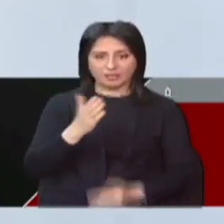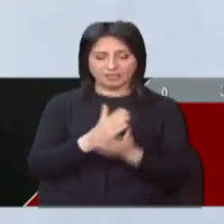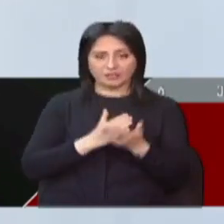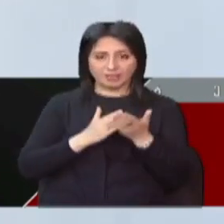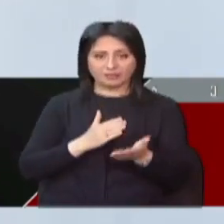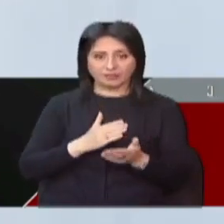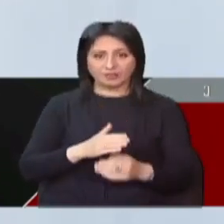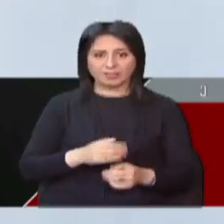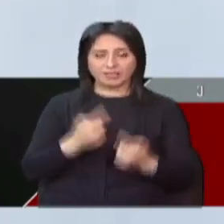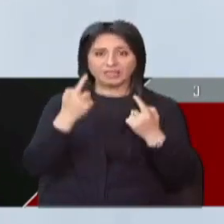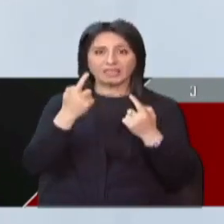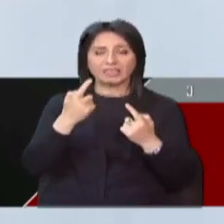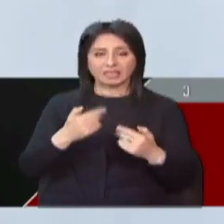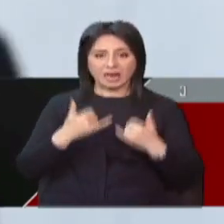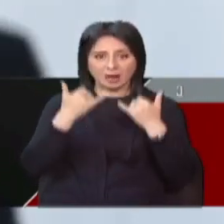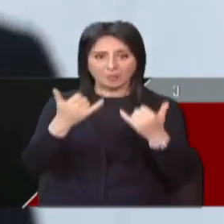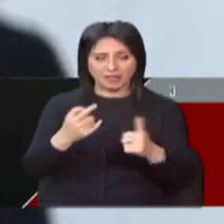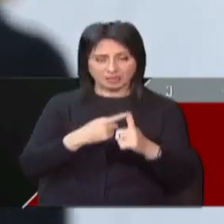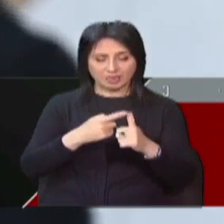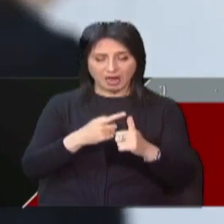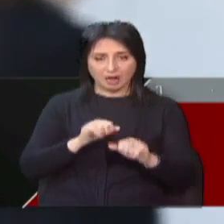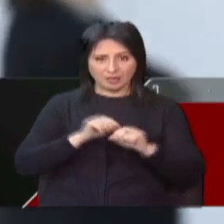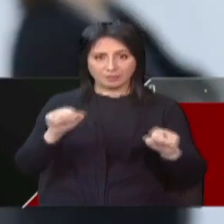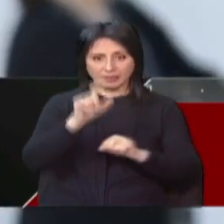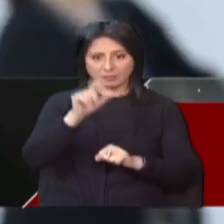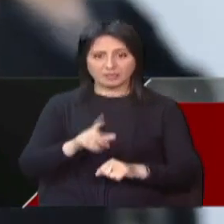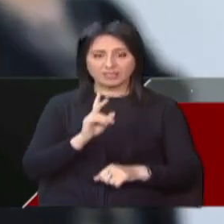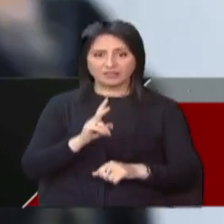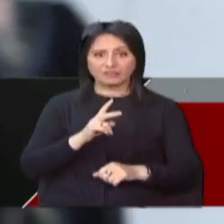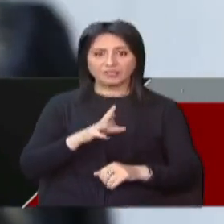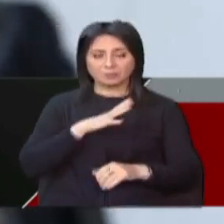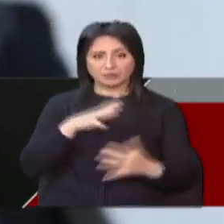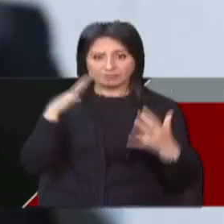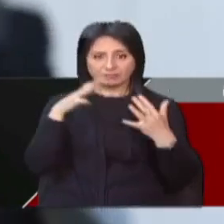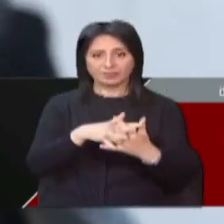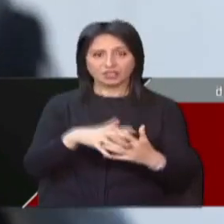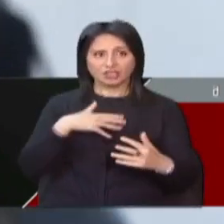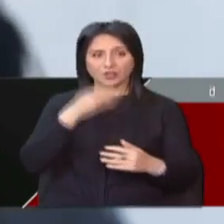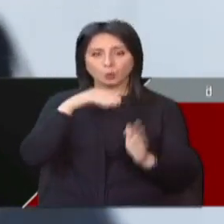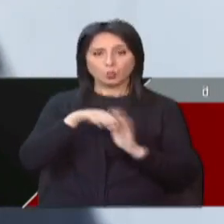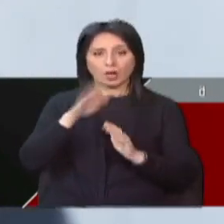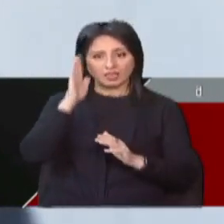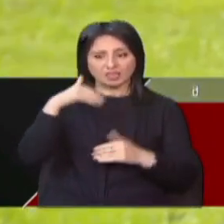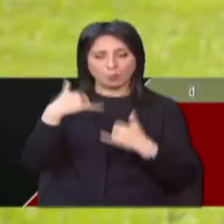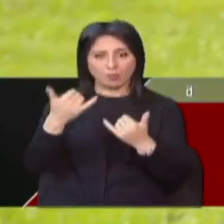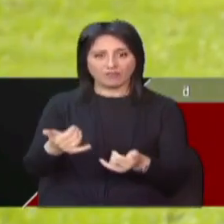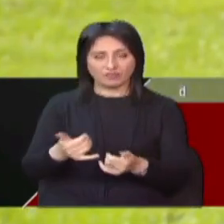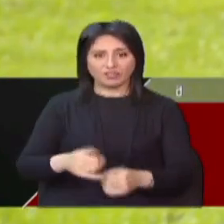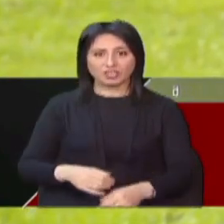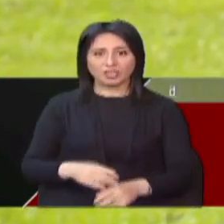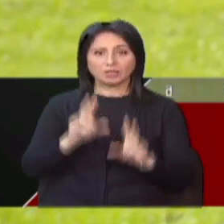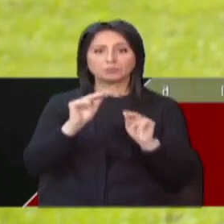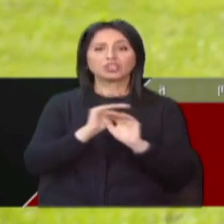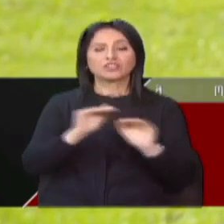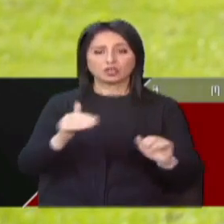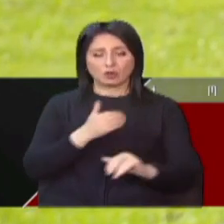წვლილი, დიდება გმირებს, მათ სახელებს, რომლებიც იბრძოდნენ ჩვენი უკეთესი მომავლისთვის. ყოფილი იყო